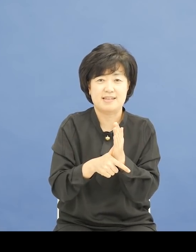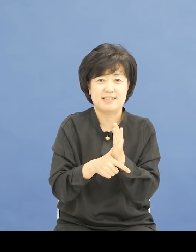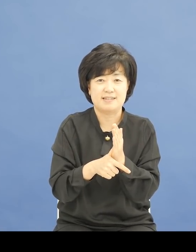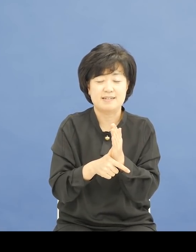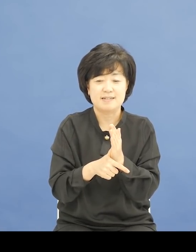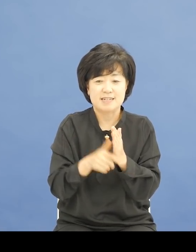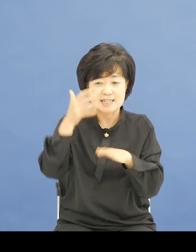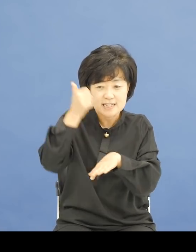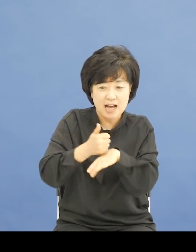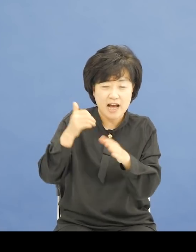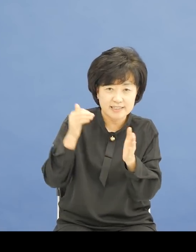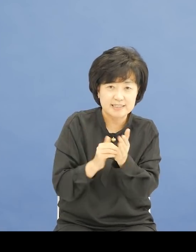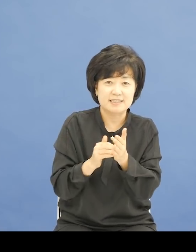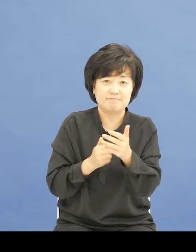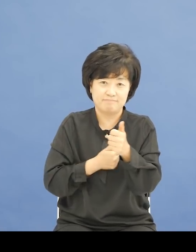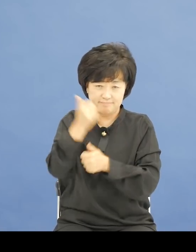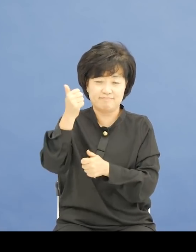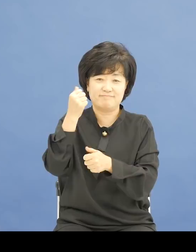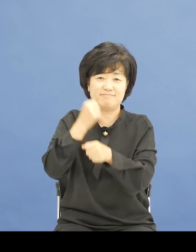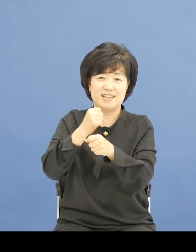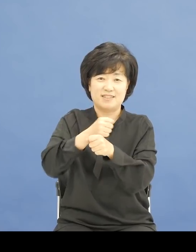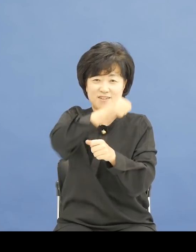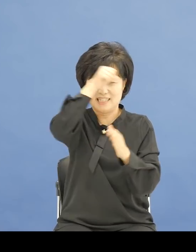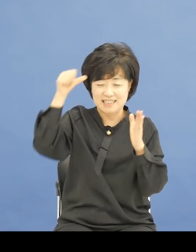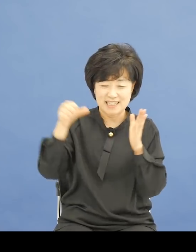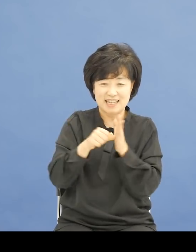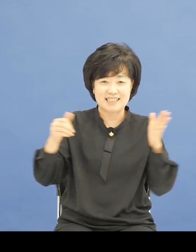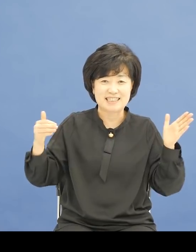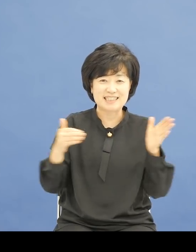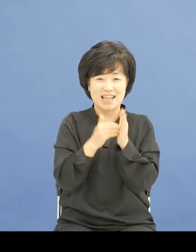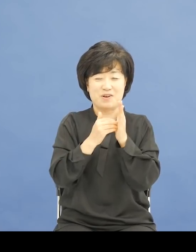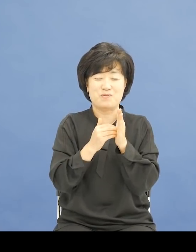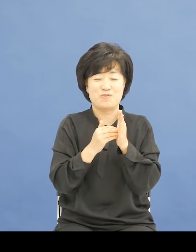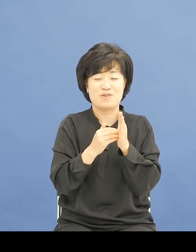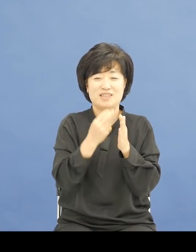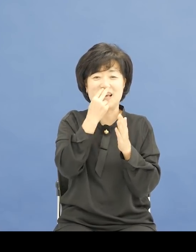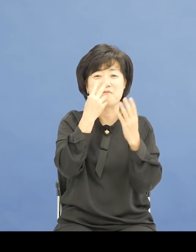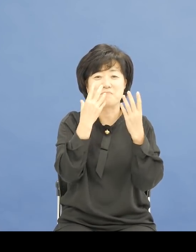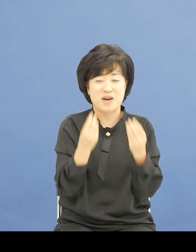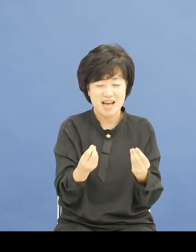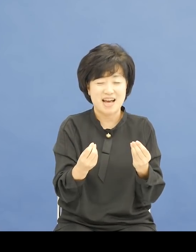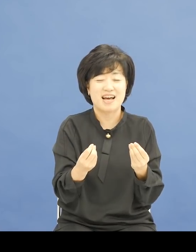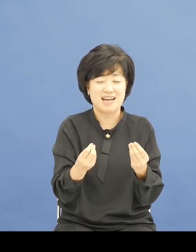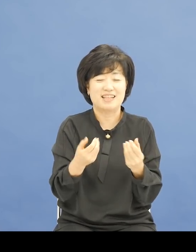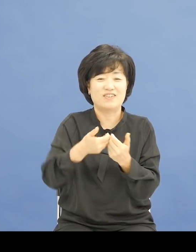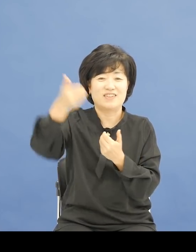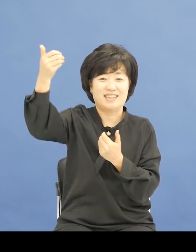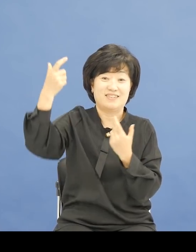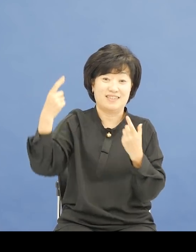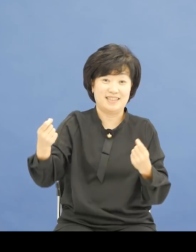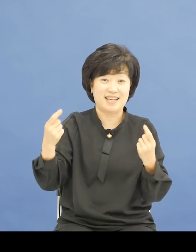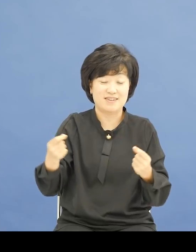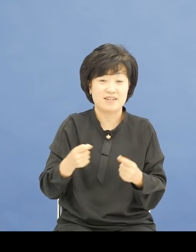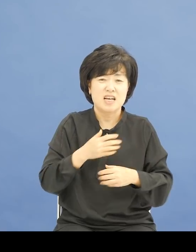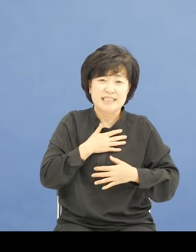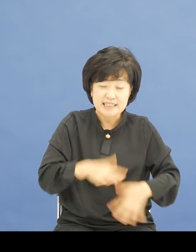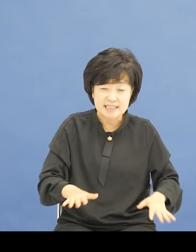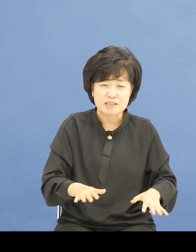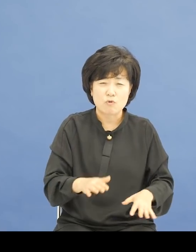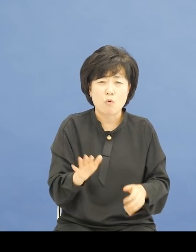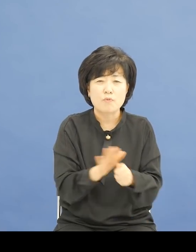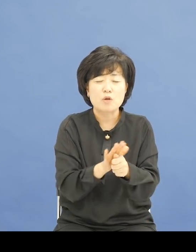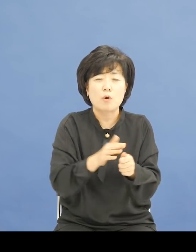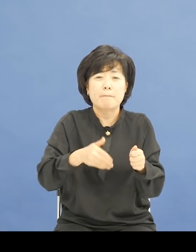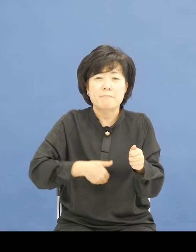네, 끝까지 책을 쓰고 이 세상을 떠나는 것이 우리의 인생이 아닌가라는 생각이 들었습니다. 앞으로도 지치고 힘들고 위로가 필요한